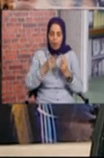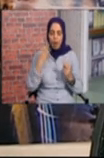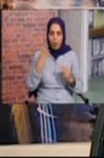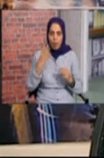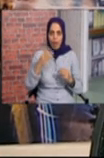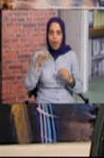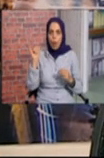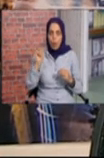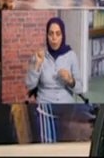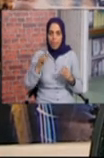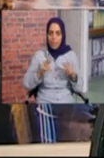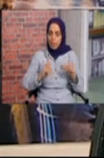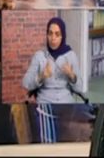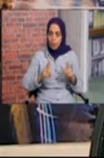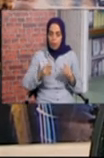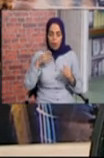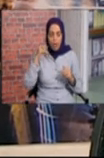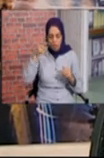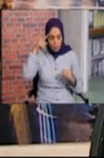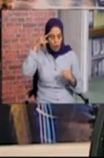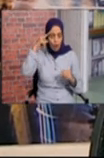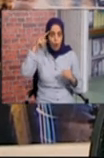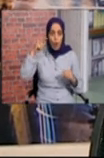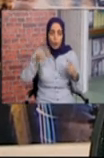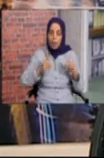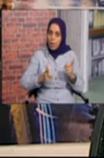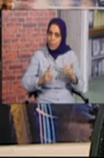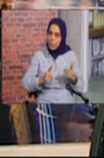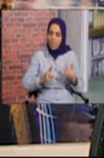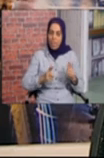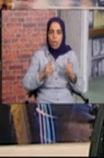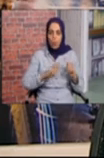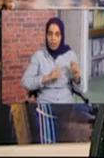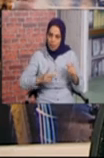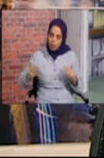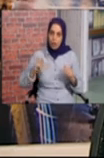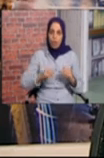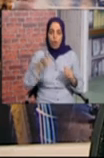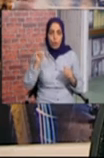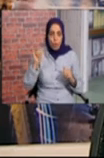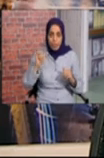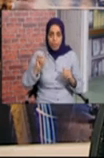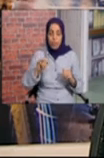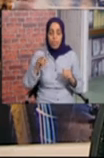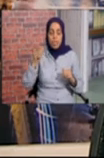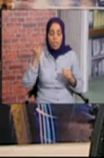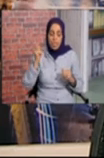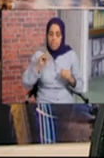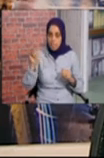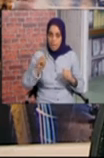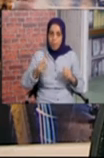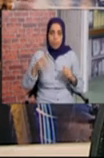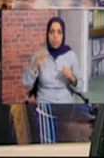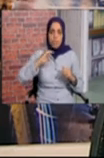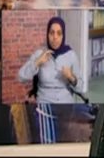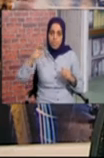في أوروبا هي المجر والتشيك وبولندا وسلوفاكيا، عاملة تجمع من التجمعات المهمة جدا اللي لها تأثير كبير سياسي